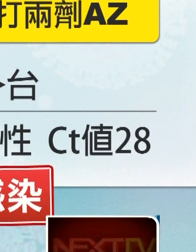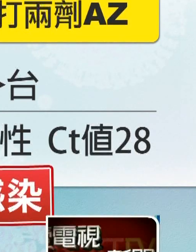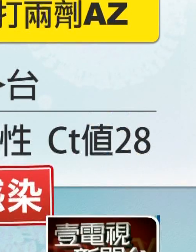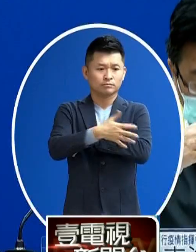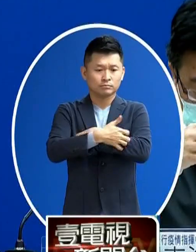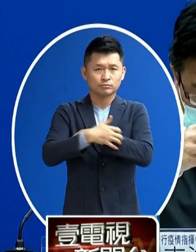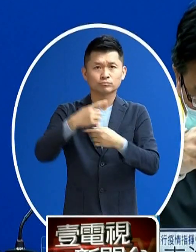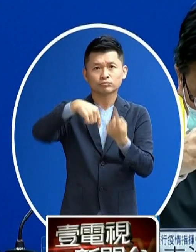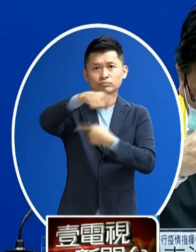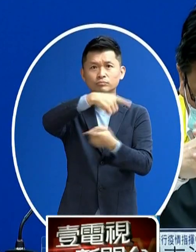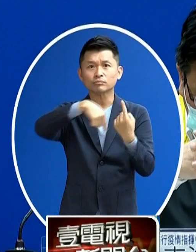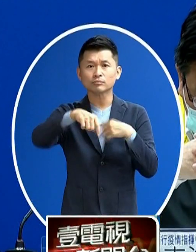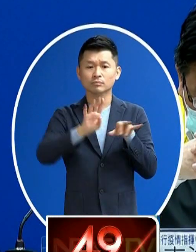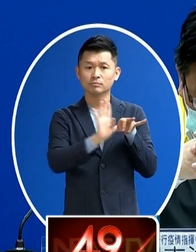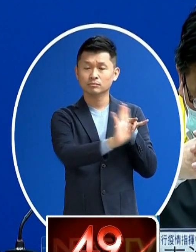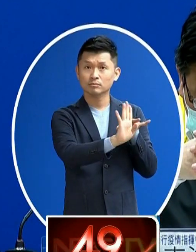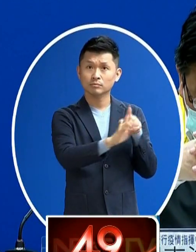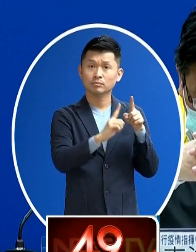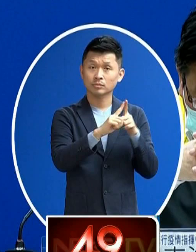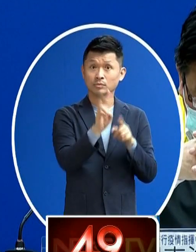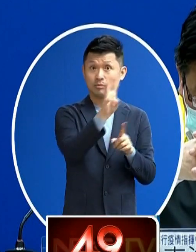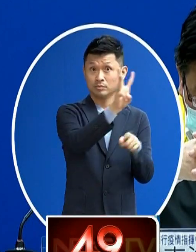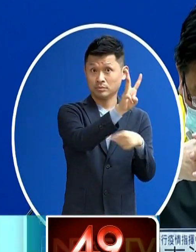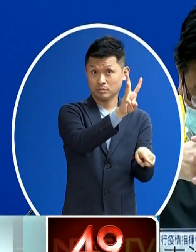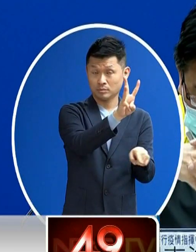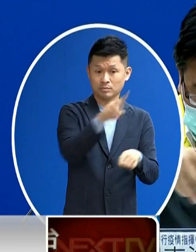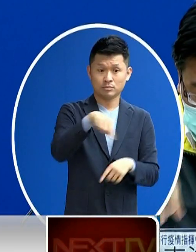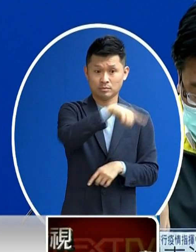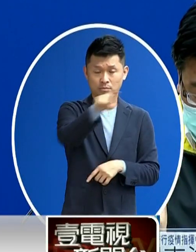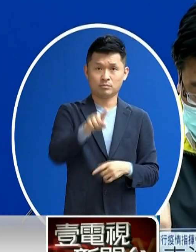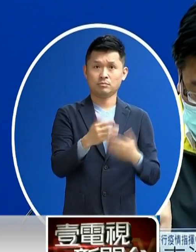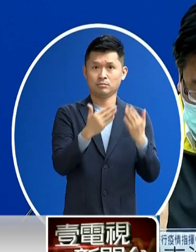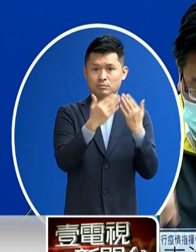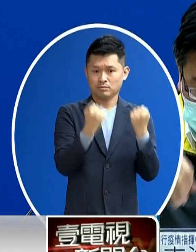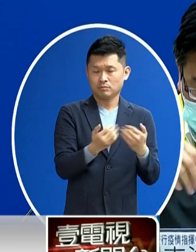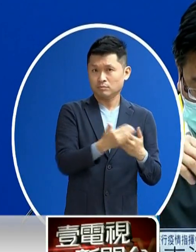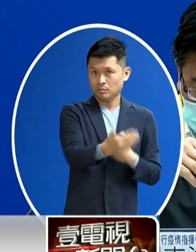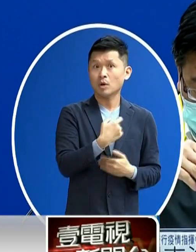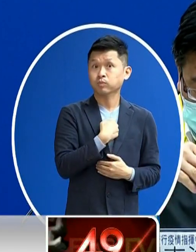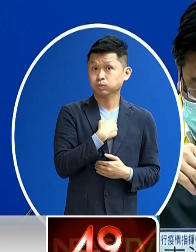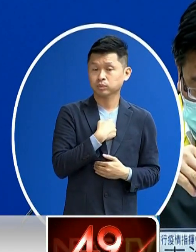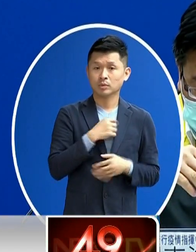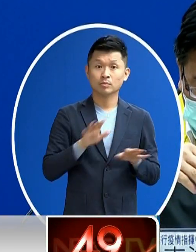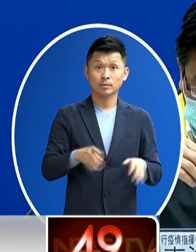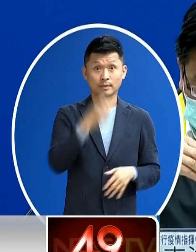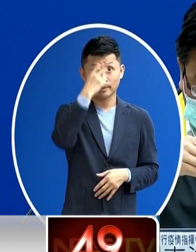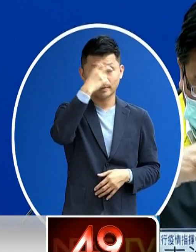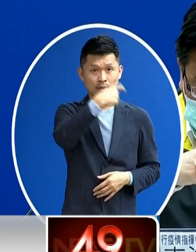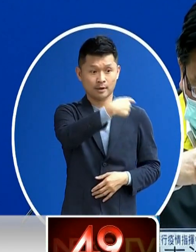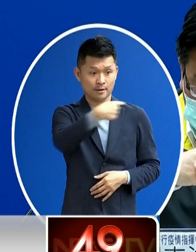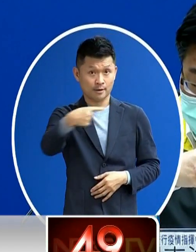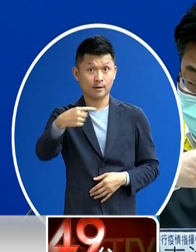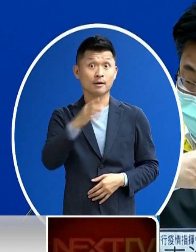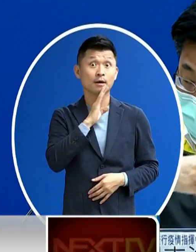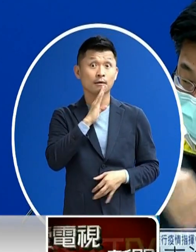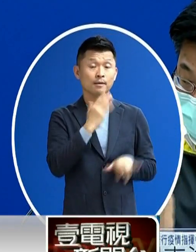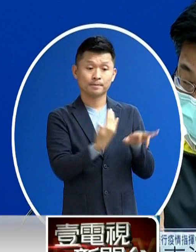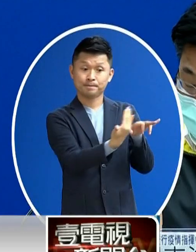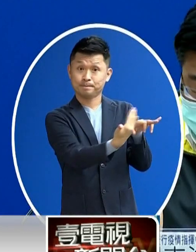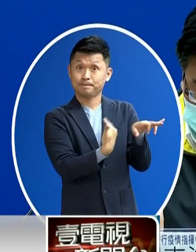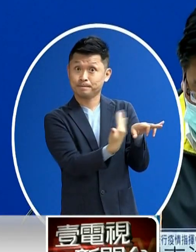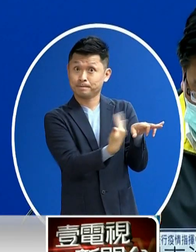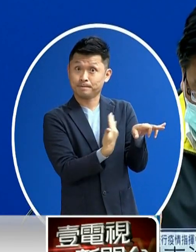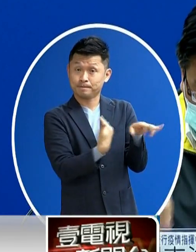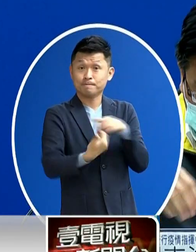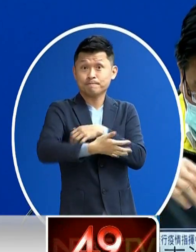机师感染。 镰仓这边有3位，那都列为居家隔离，那目前检验都是阴性。后舱这边的话有另